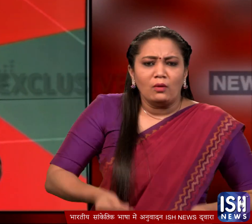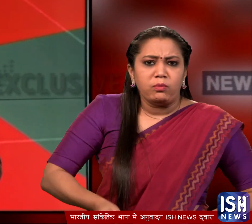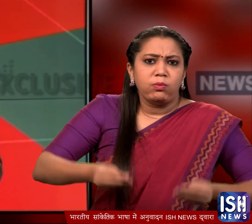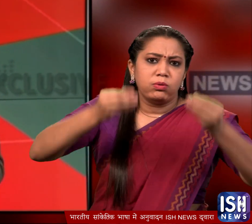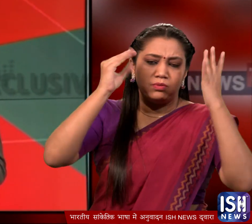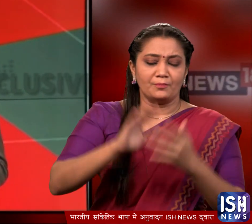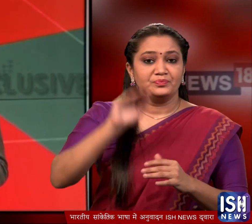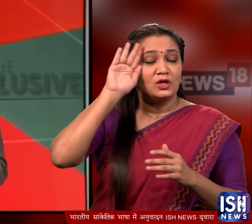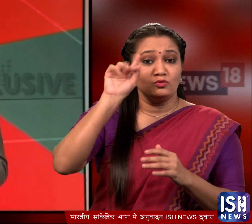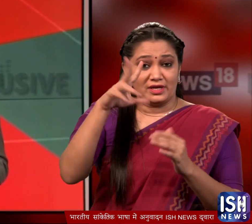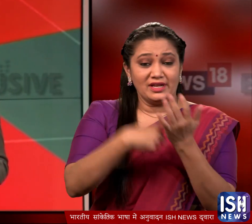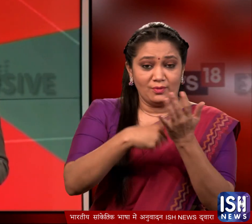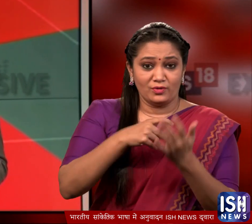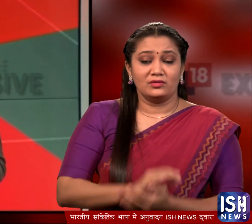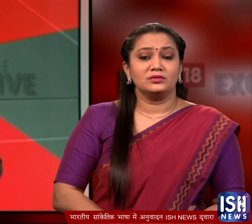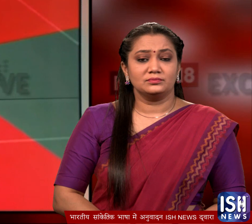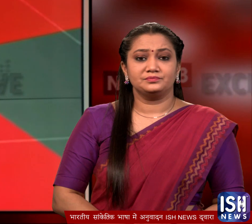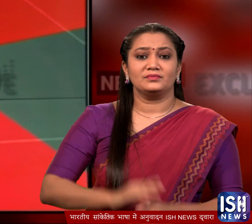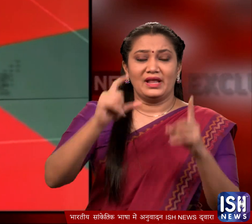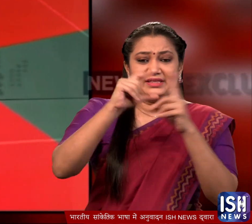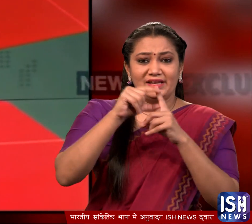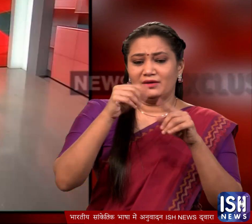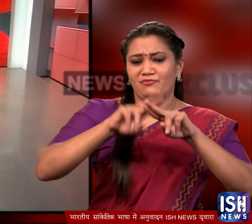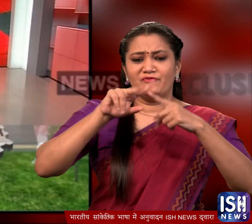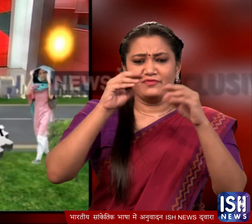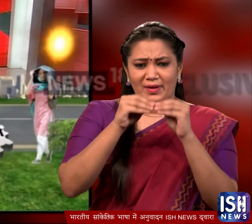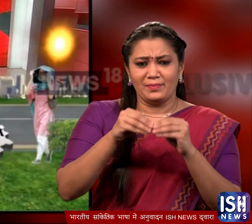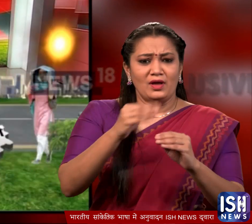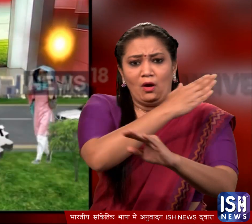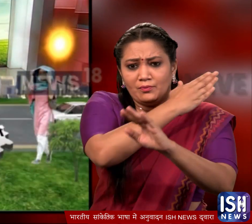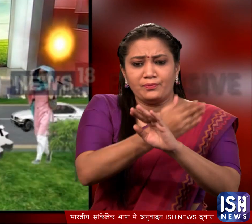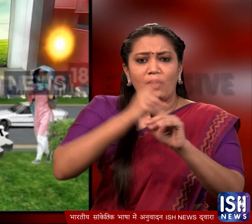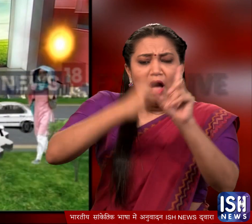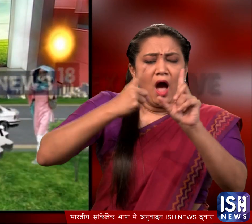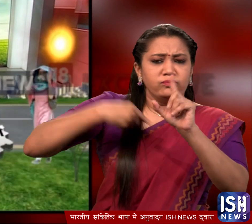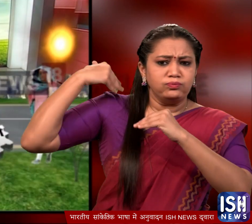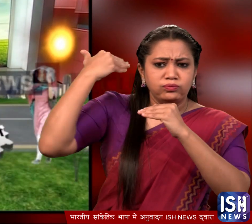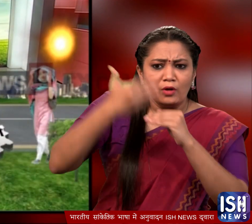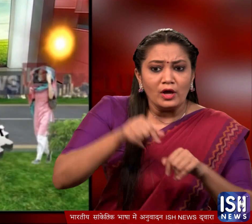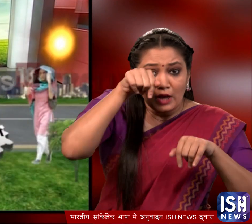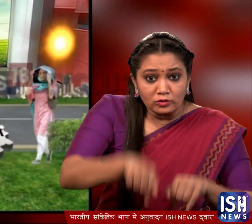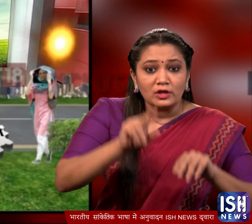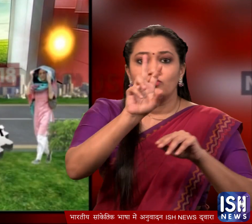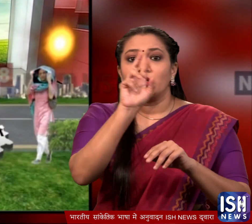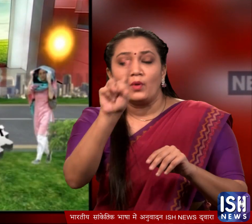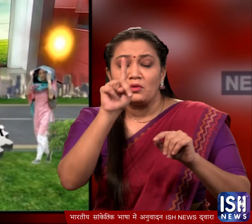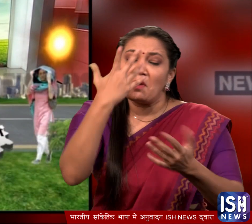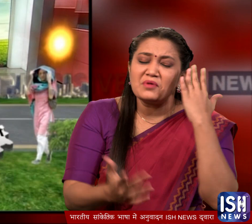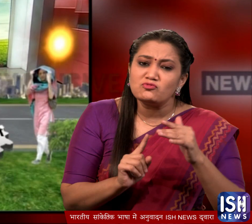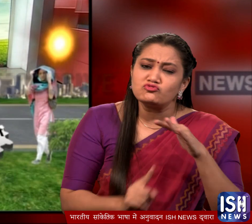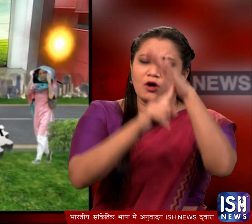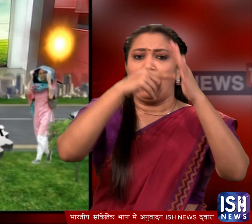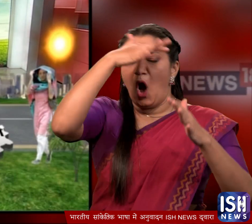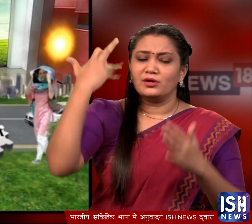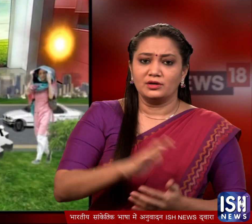शुरू कर दिया। न्यूज़ 18 की प्रियंका कांडपाल की रिपोर्ट है कि दिल्ली में फरवरी का महीना पिछले कुछ साल के मुकाबले सबसे ज़्यादा गर्म रह सकता है। एक